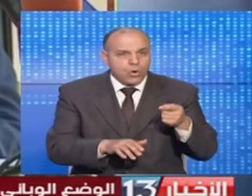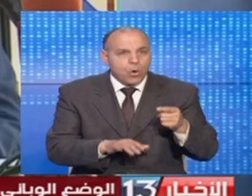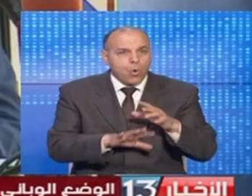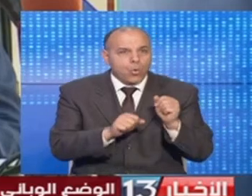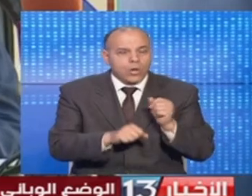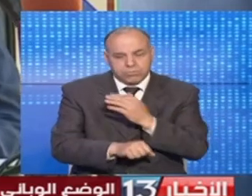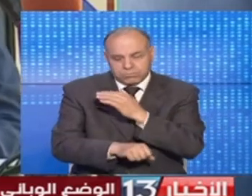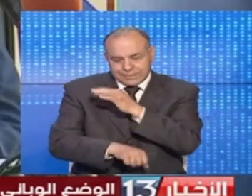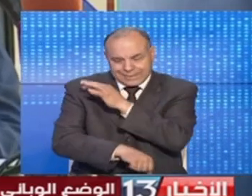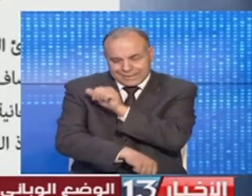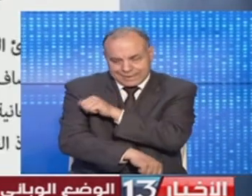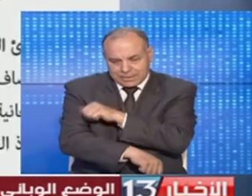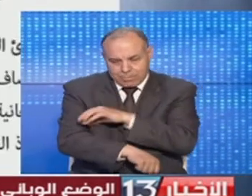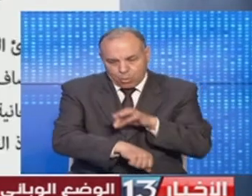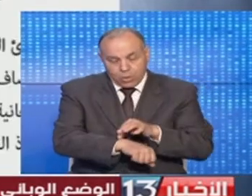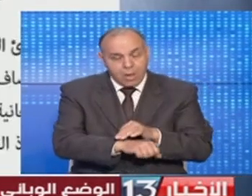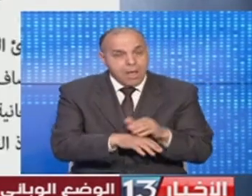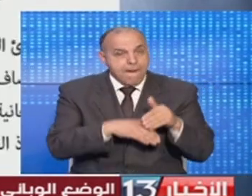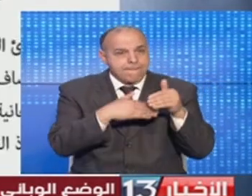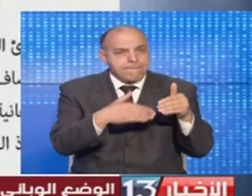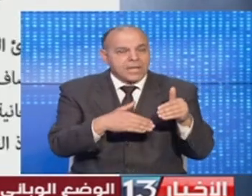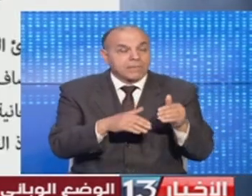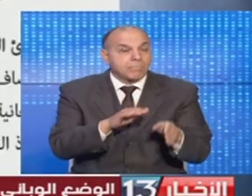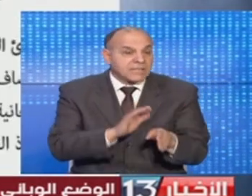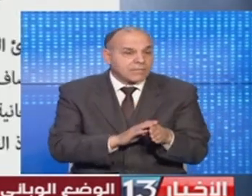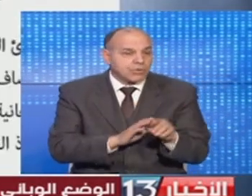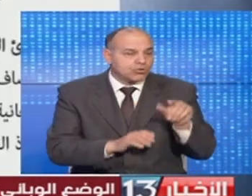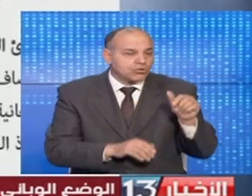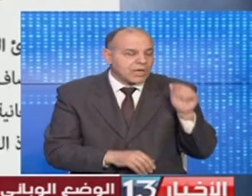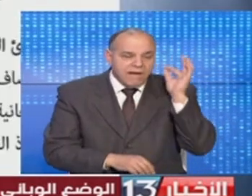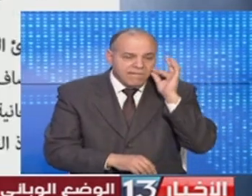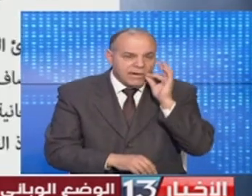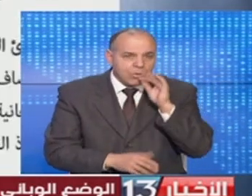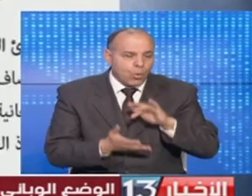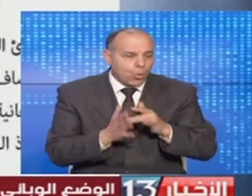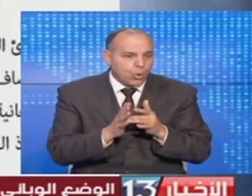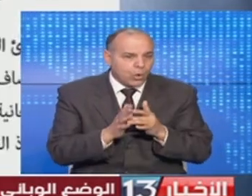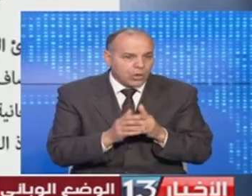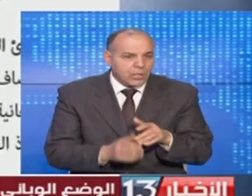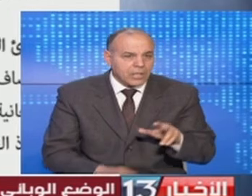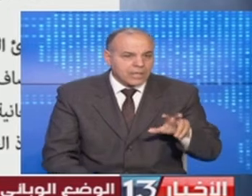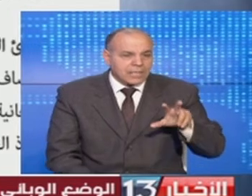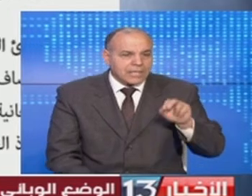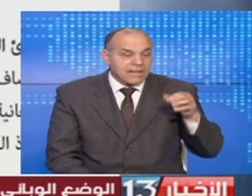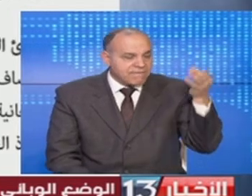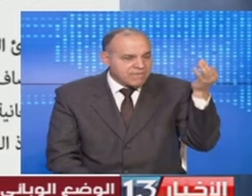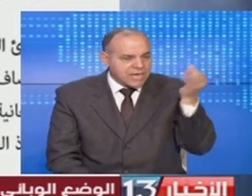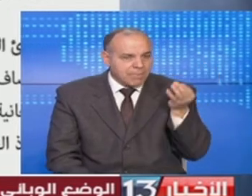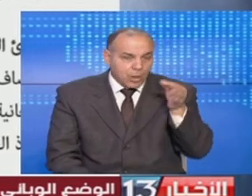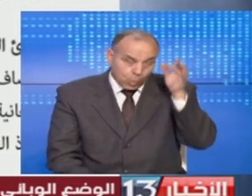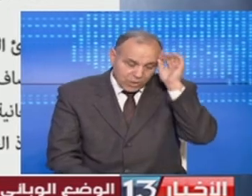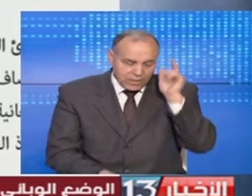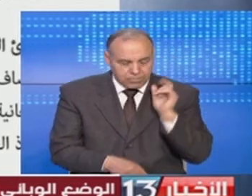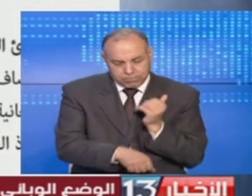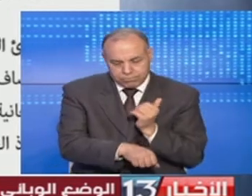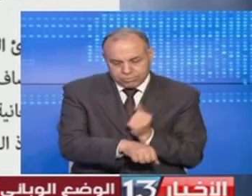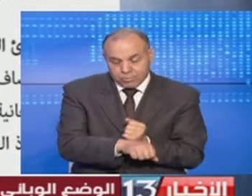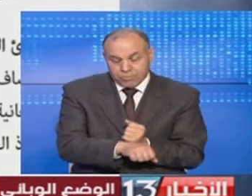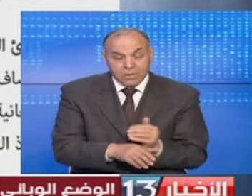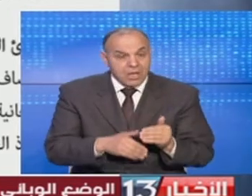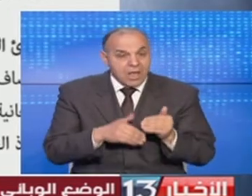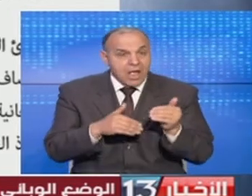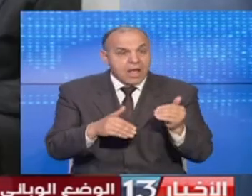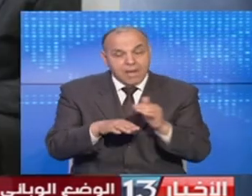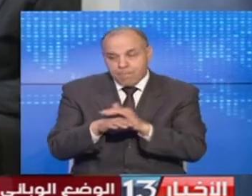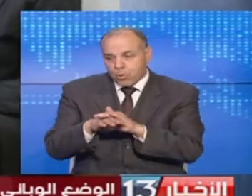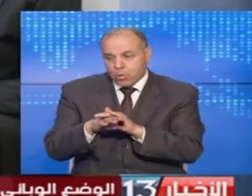الاطارات الطبيه لتوجه بدايه من شهر ابريل الى قرابه ثلاثين بالمائه من التونسيين وفي